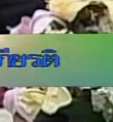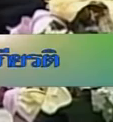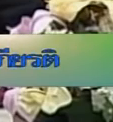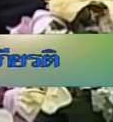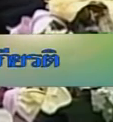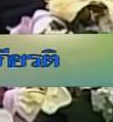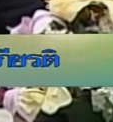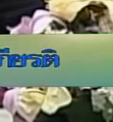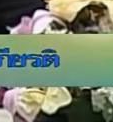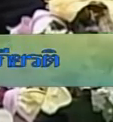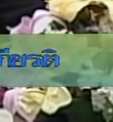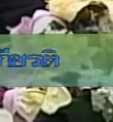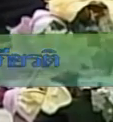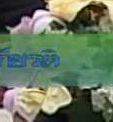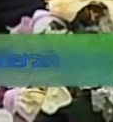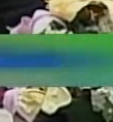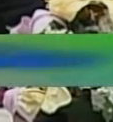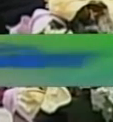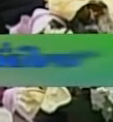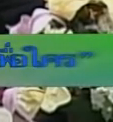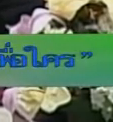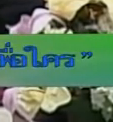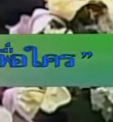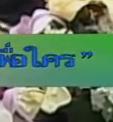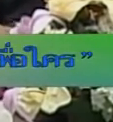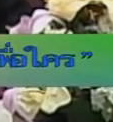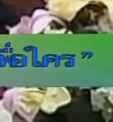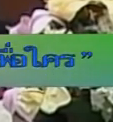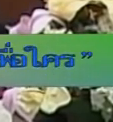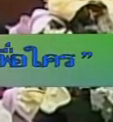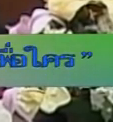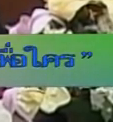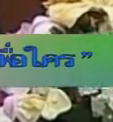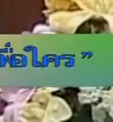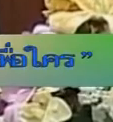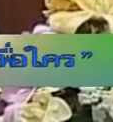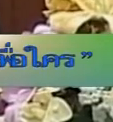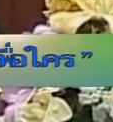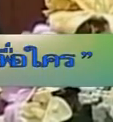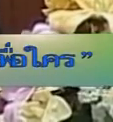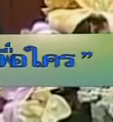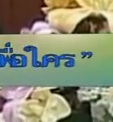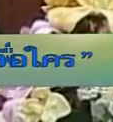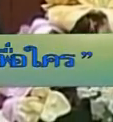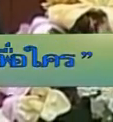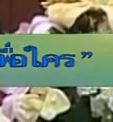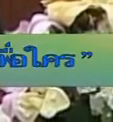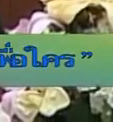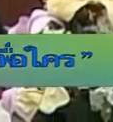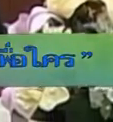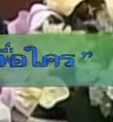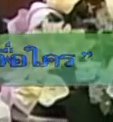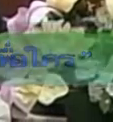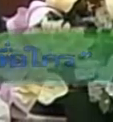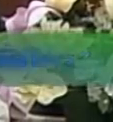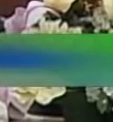องันบพอนมาพูดถือเป็มองคลตะกูลไหนหลานตายก่อนปูล